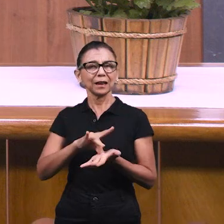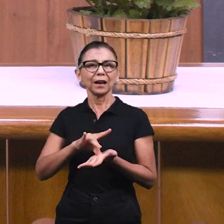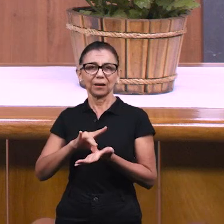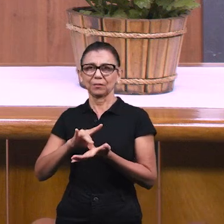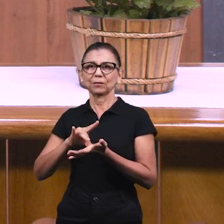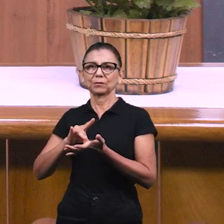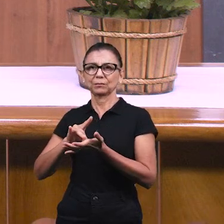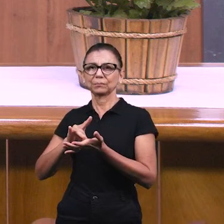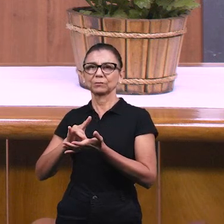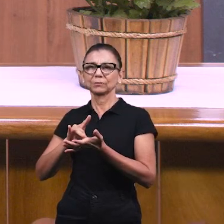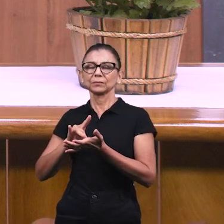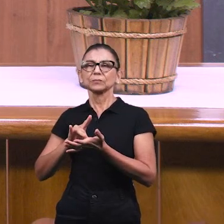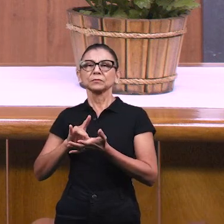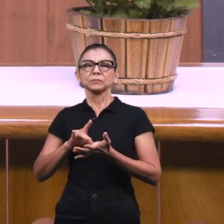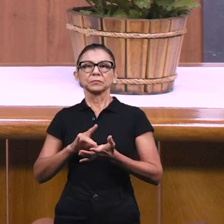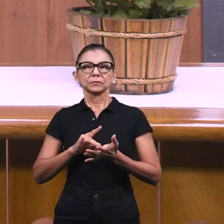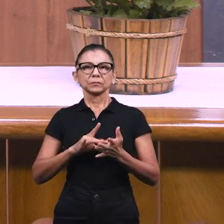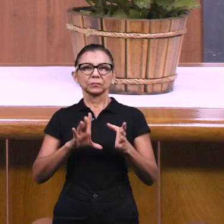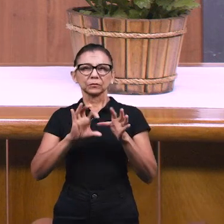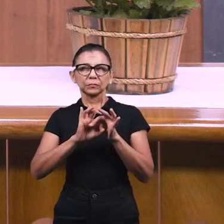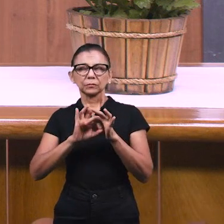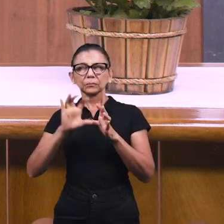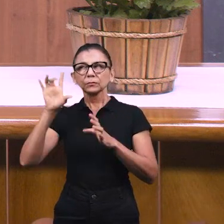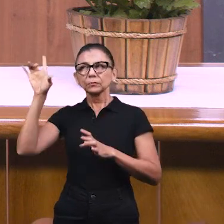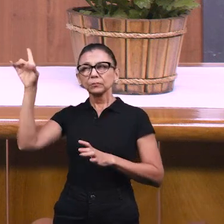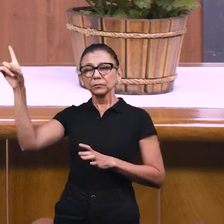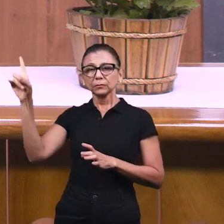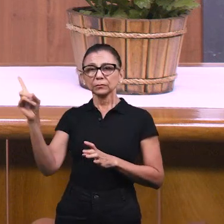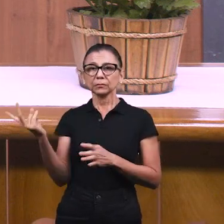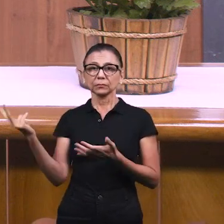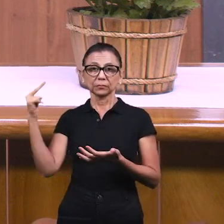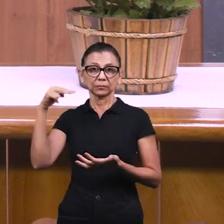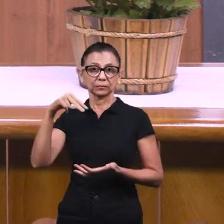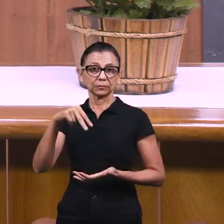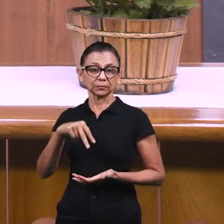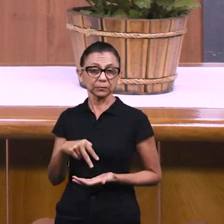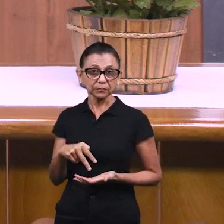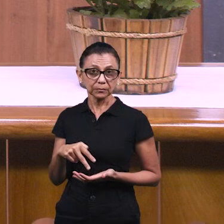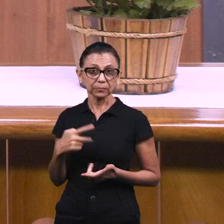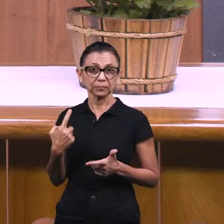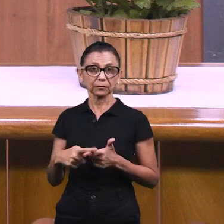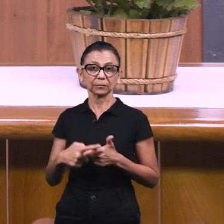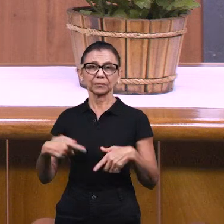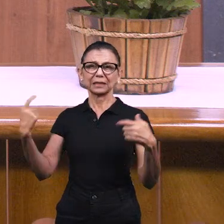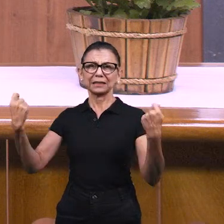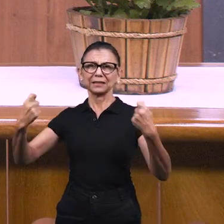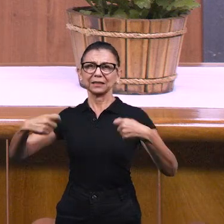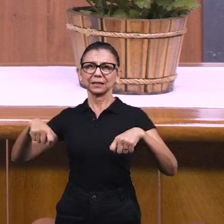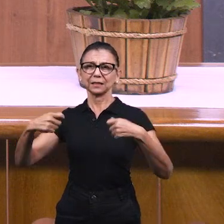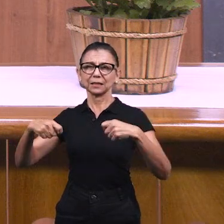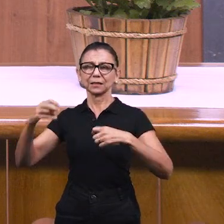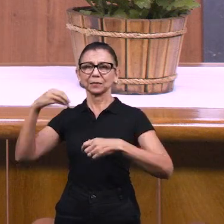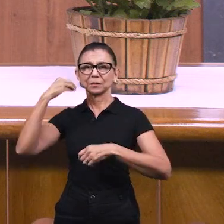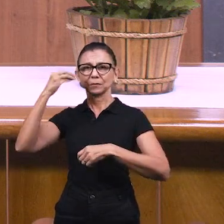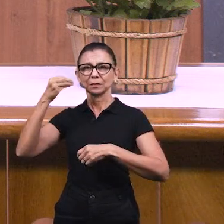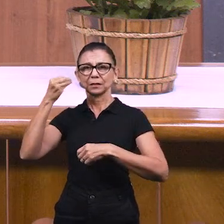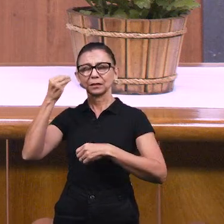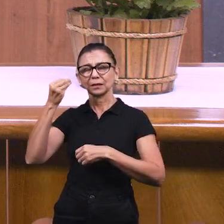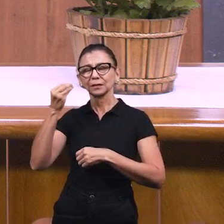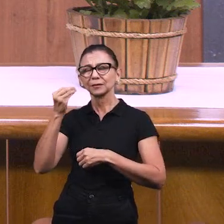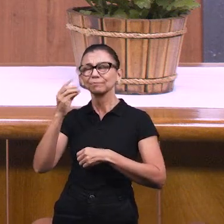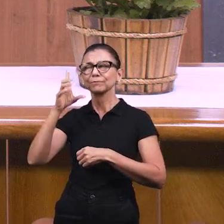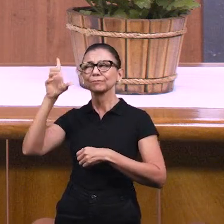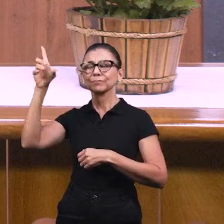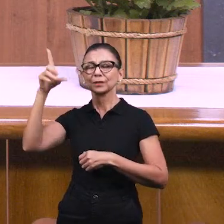puissiez vivre une expérience avec Dieu. Ça, c'est notre objectif. Nous sommes ici par ce besoin que nous avons de vivre une expérience avec Dieu. Vous